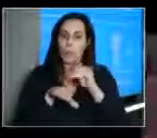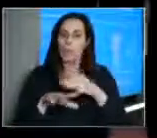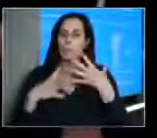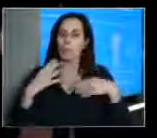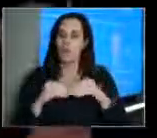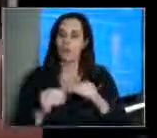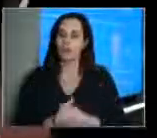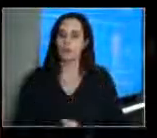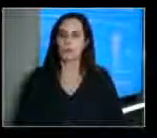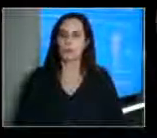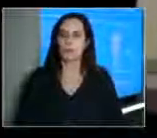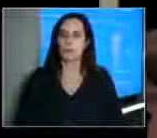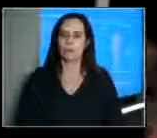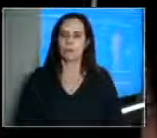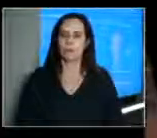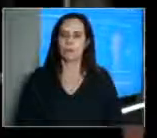למשפחה?